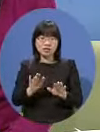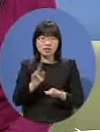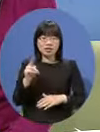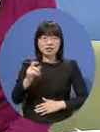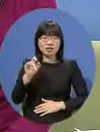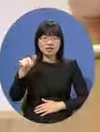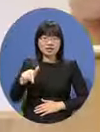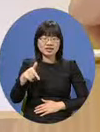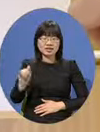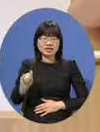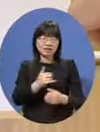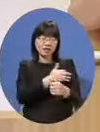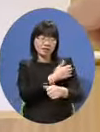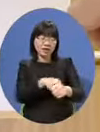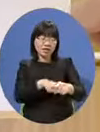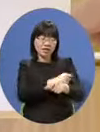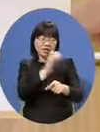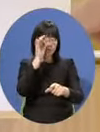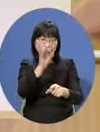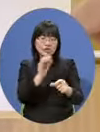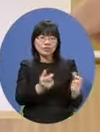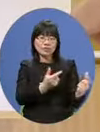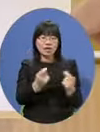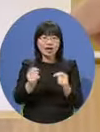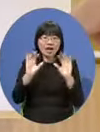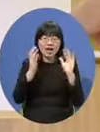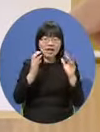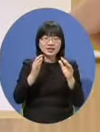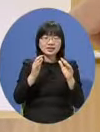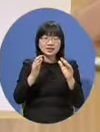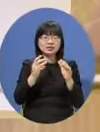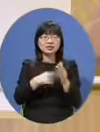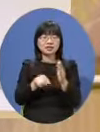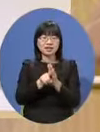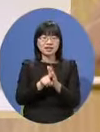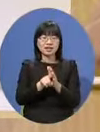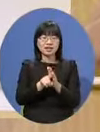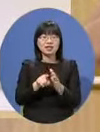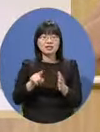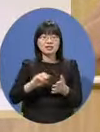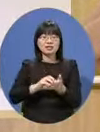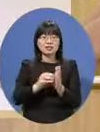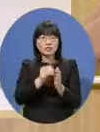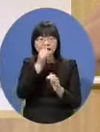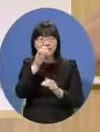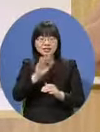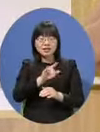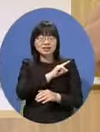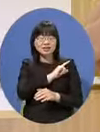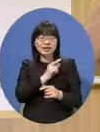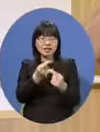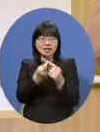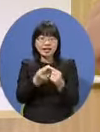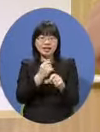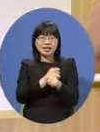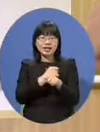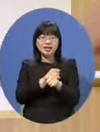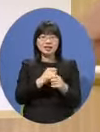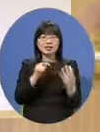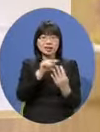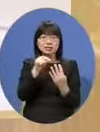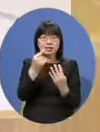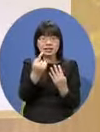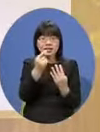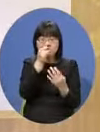이제 바이올린 같은 경우는 이제 다 그 아이들 위한 사이즈가 있는데요. 그래도 제일 작은 사이즈가 4분의 1 사이즈라고 해서